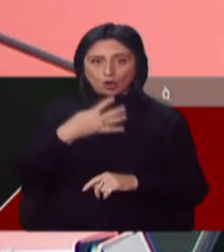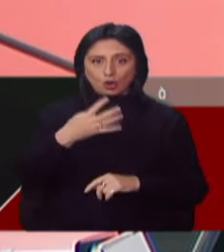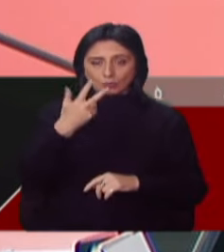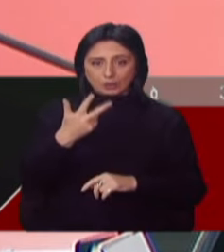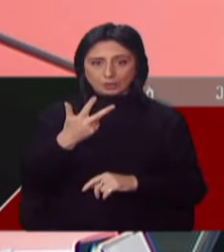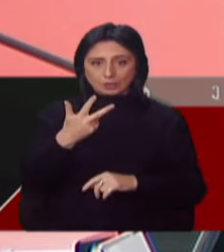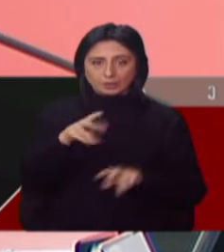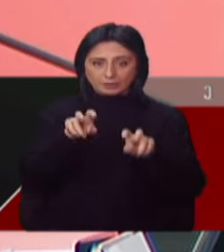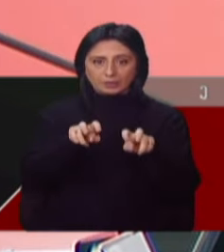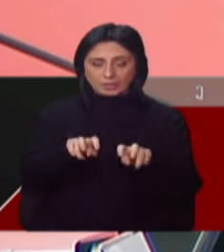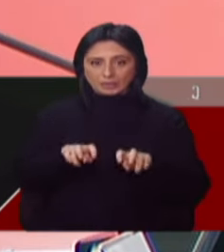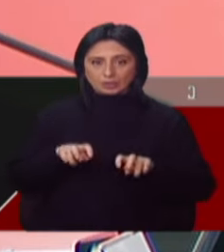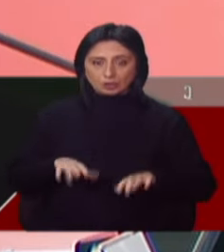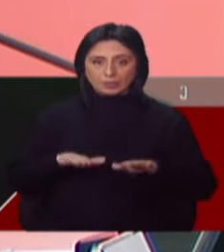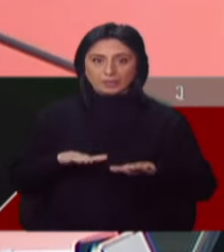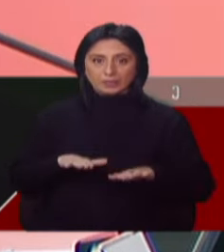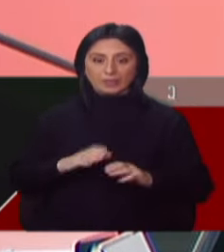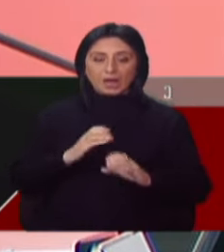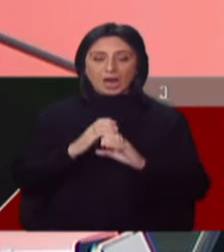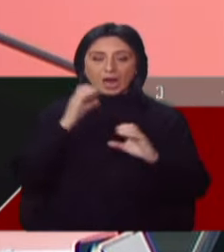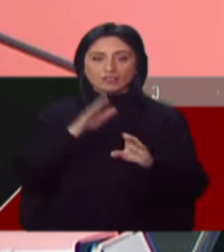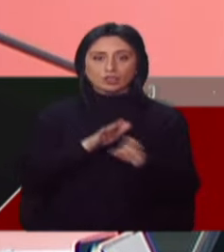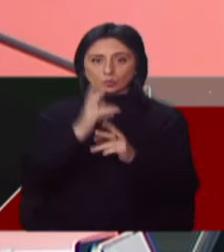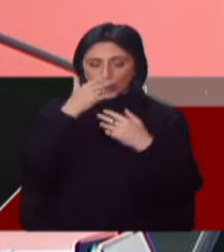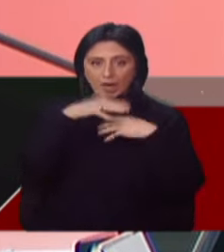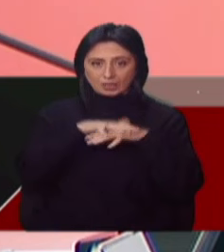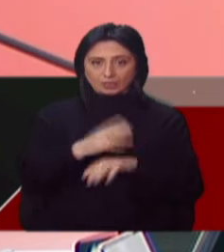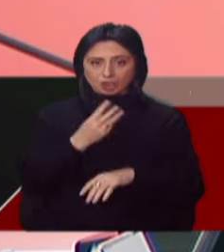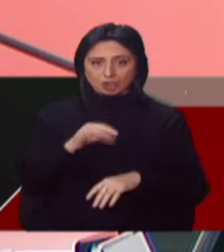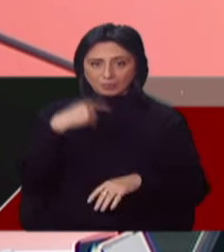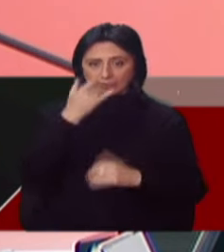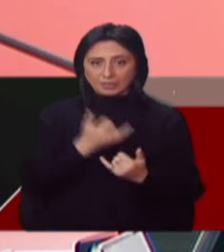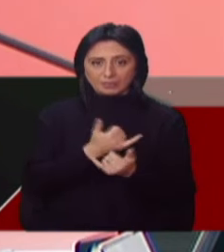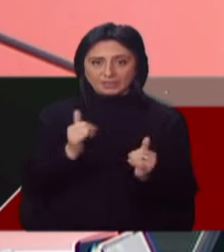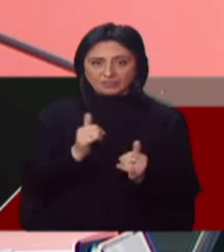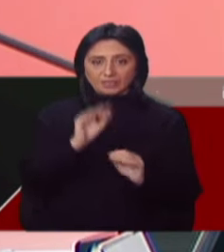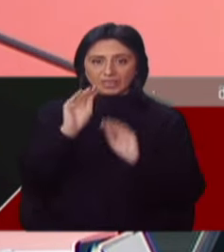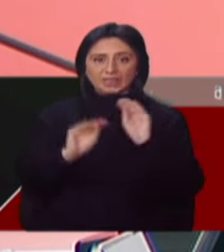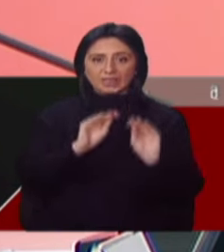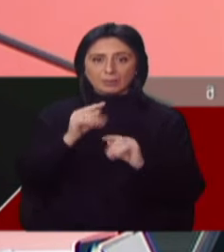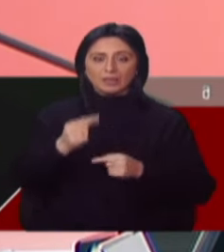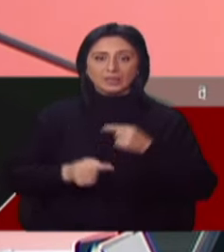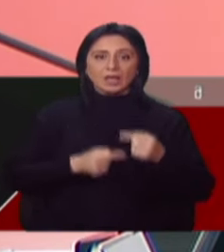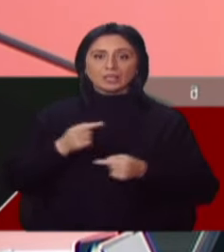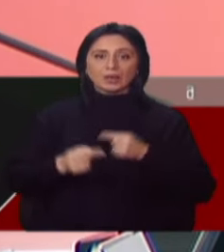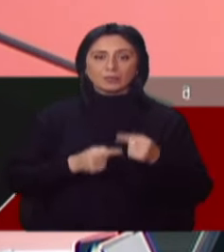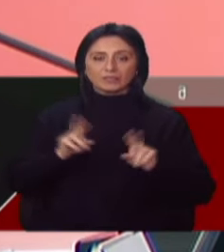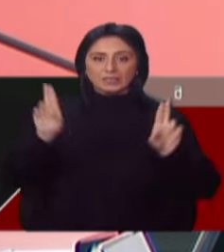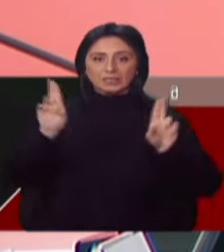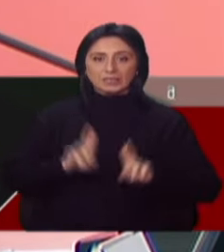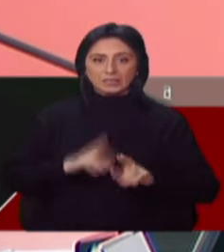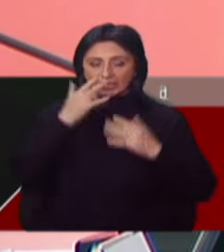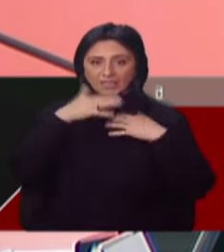43 დასაჯდომი ადგილით. ავტობუსები სრულად ადაპტირებულია შეშუმ პირებისთვის, დამონტაჟებულია თანამედროვე